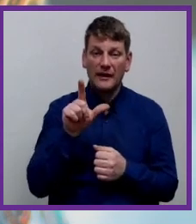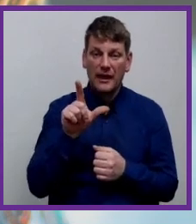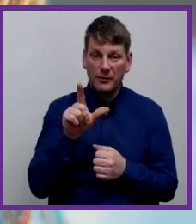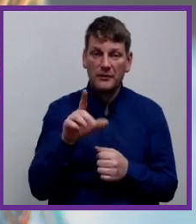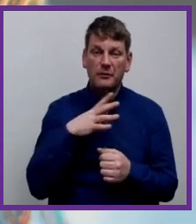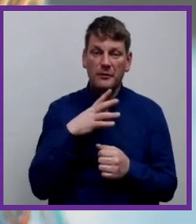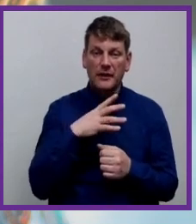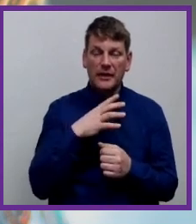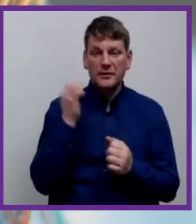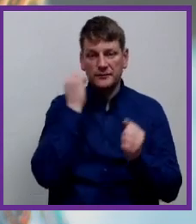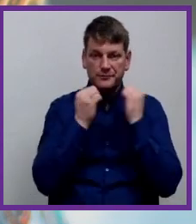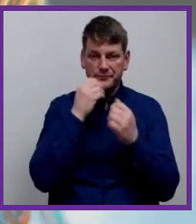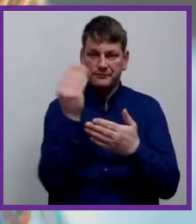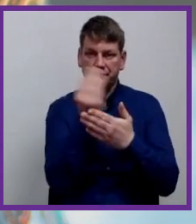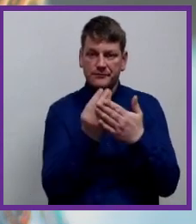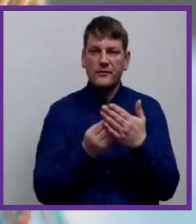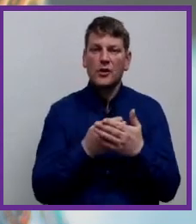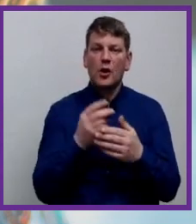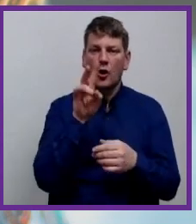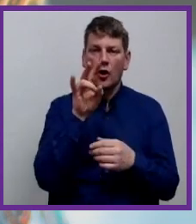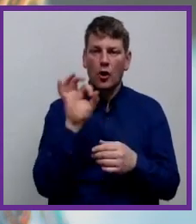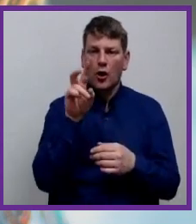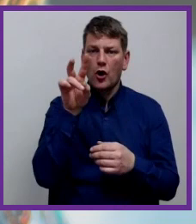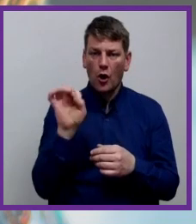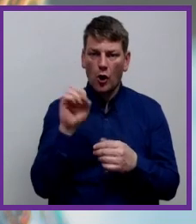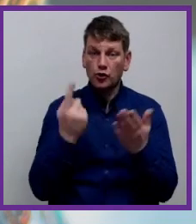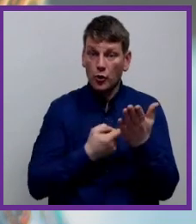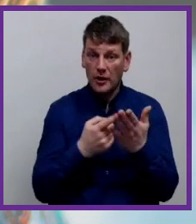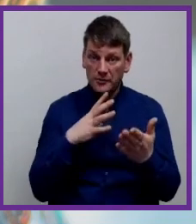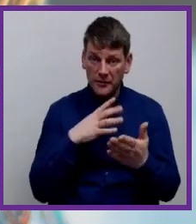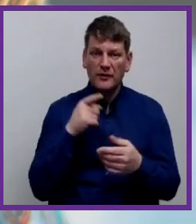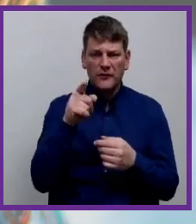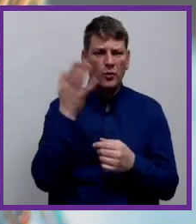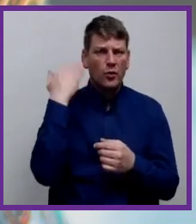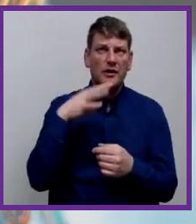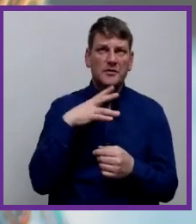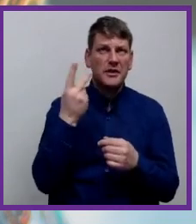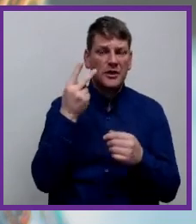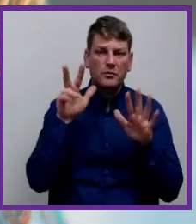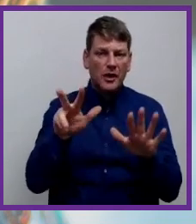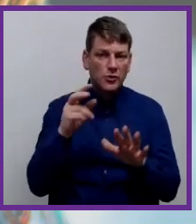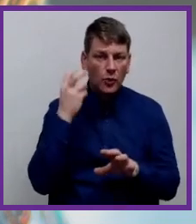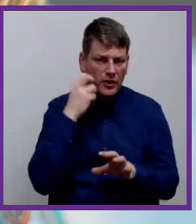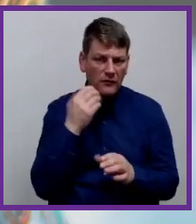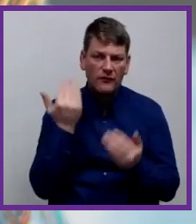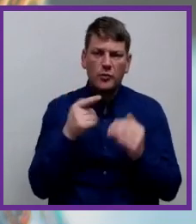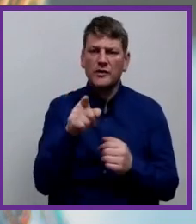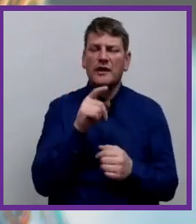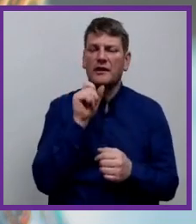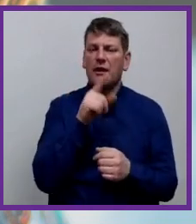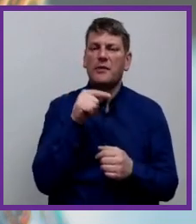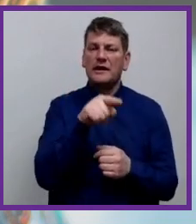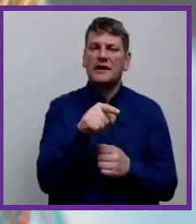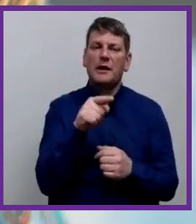tāds karikatūrisks žurnāls Ho-Ho, Un Ludolfs Liberts toreiz viņam bija 28 gadi, varbūt viņš nebija tik pazīstams,